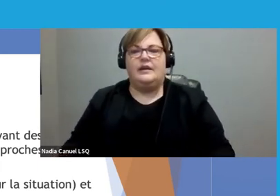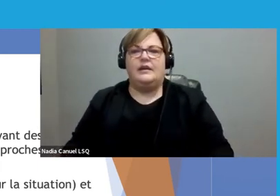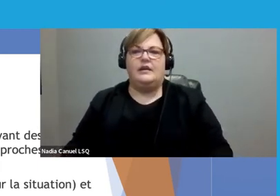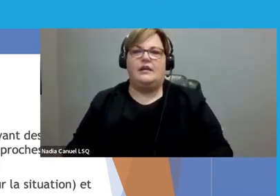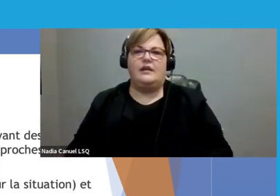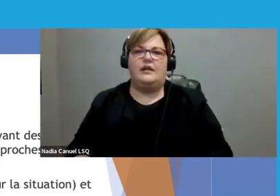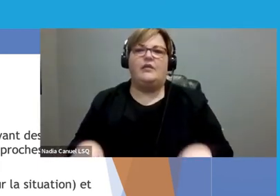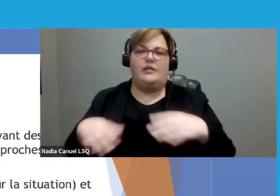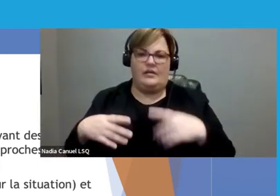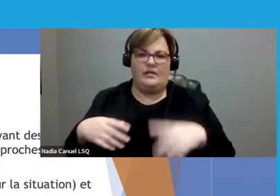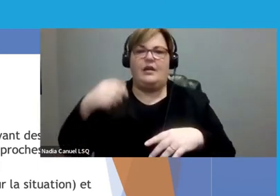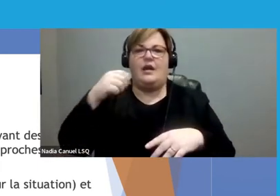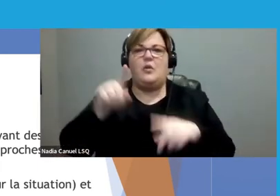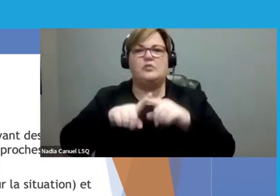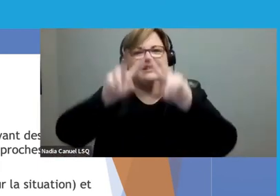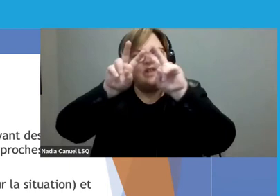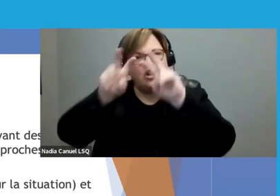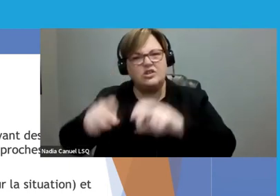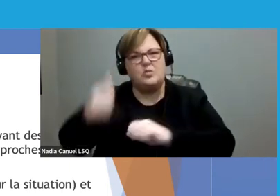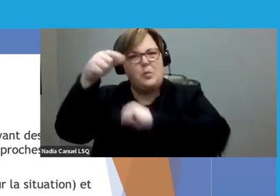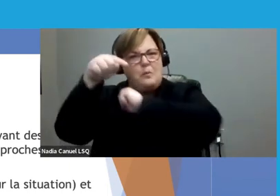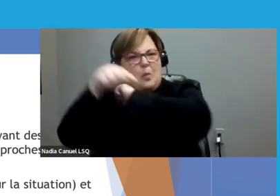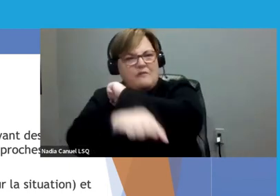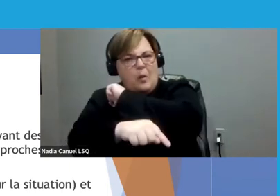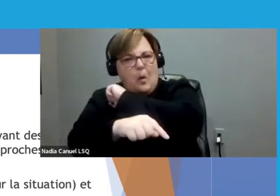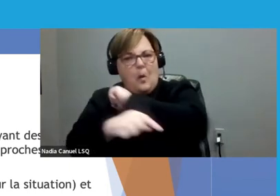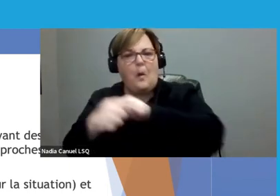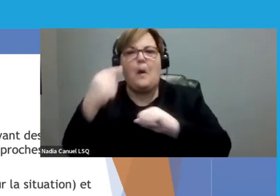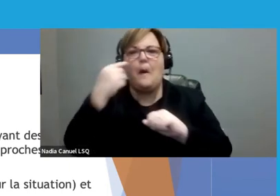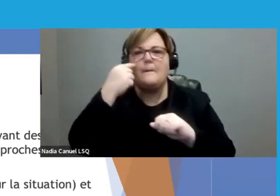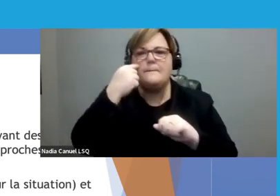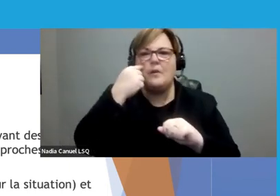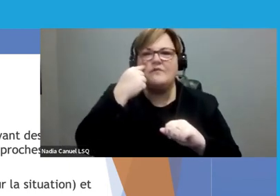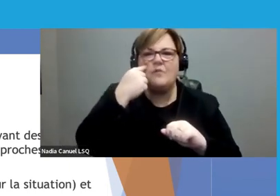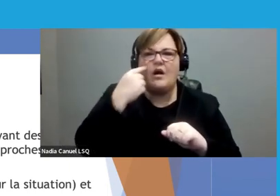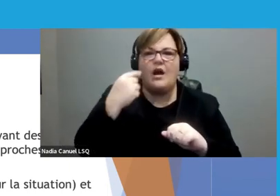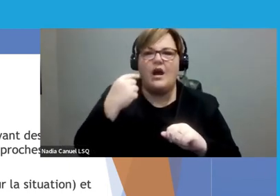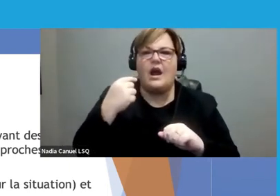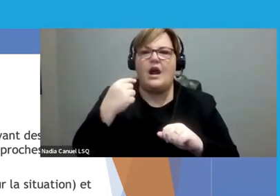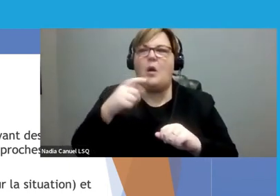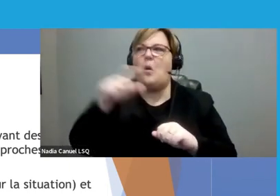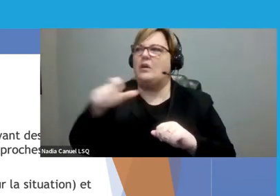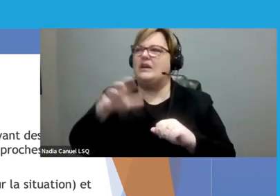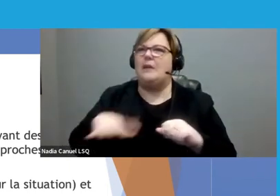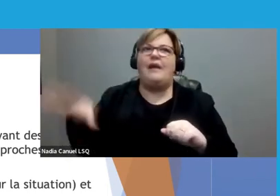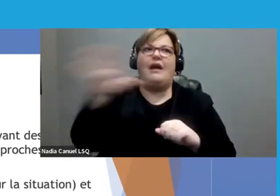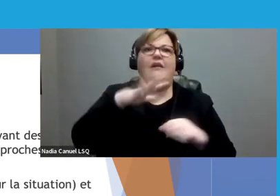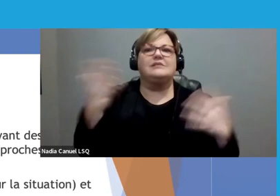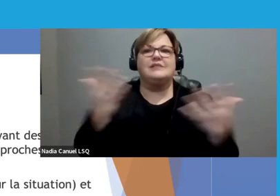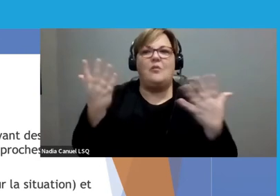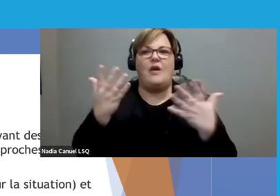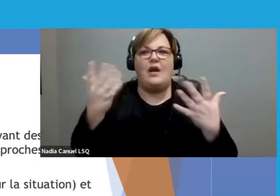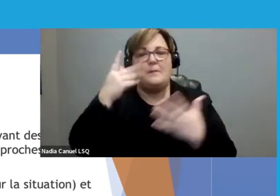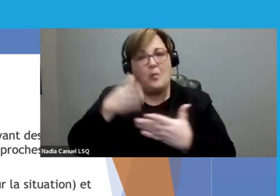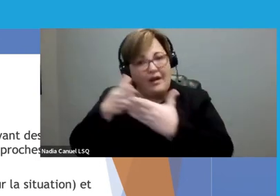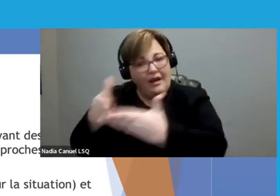prochaines semaines, je vais faire des recherches plus poussées pour voir qu'est-ce qui existe au Québec comme gay pour